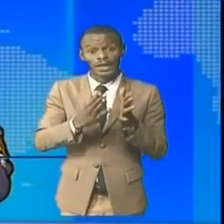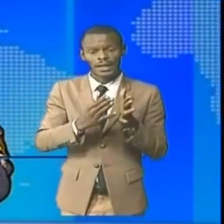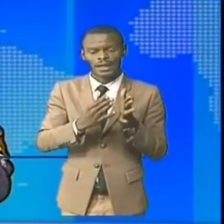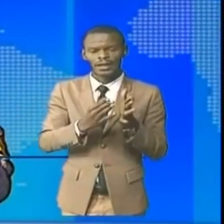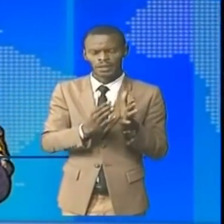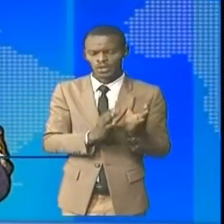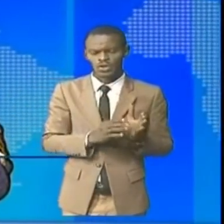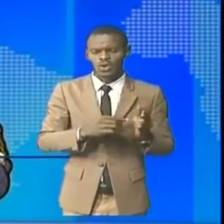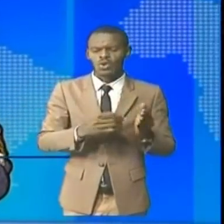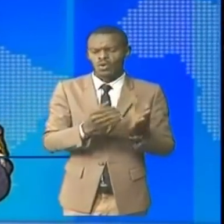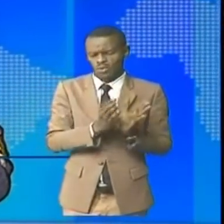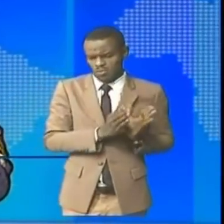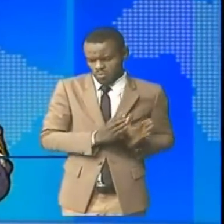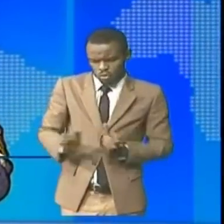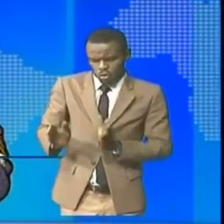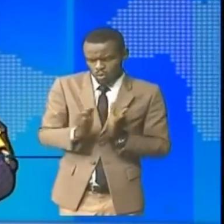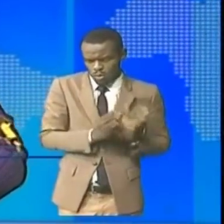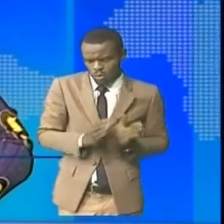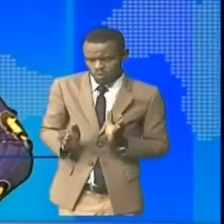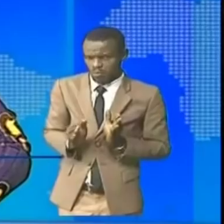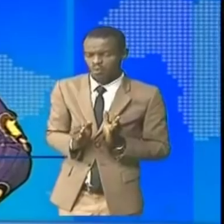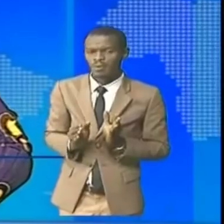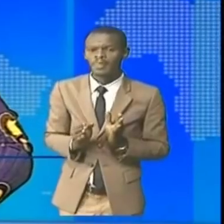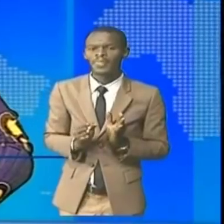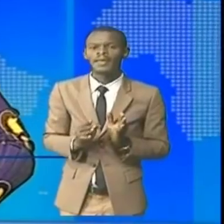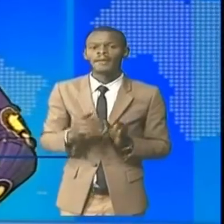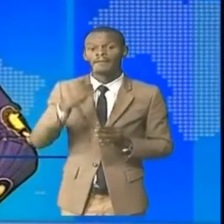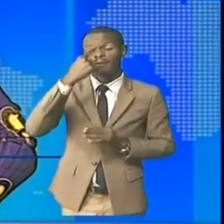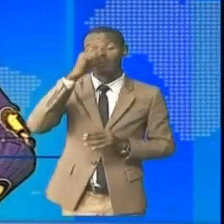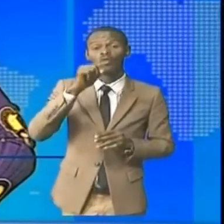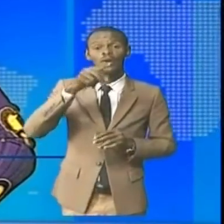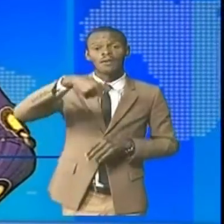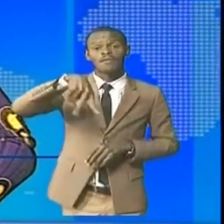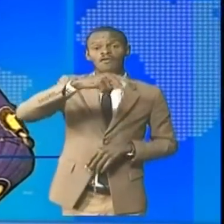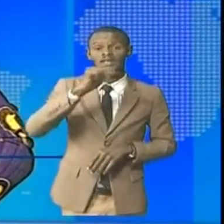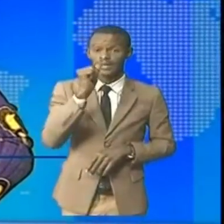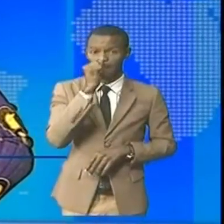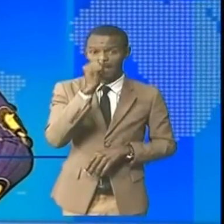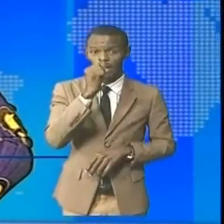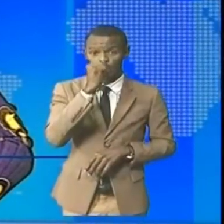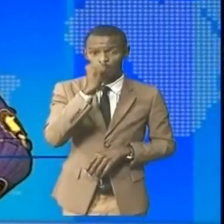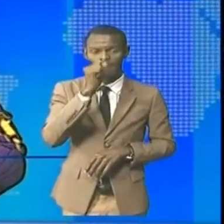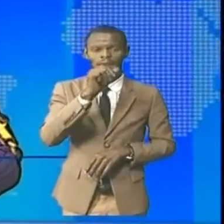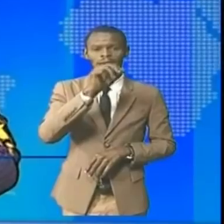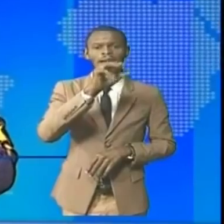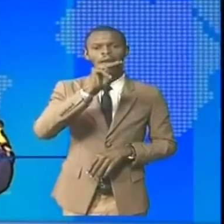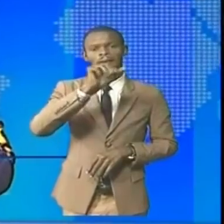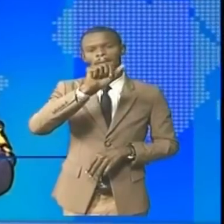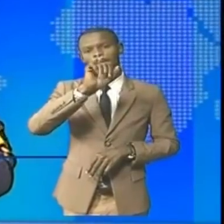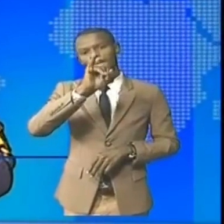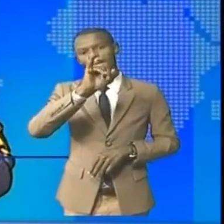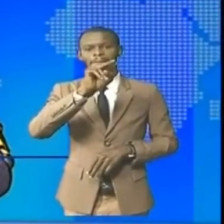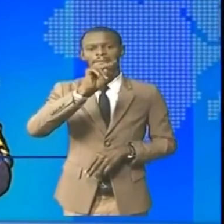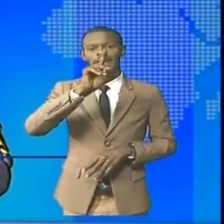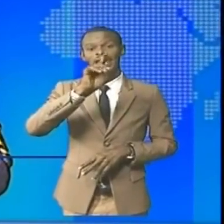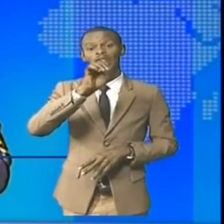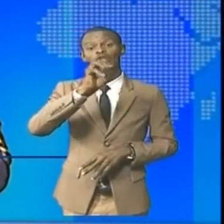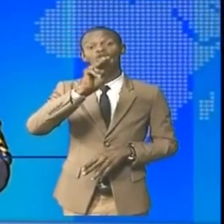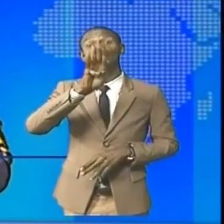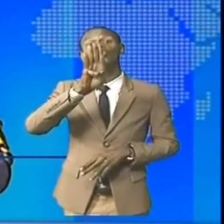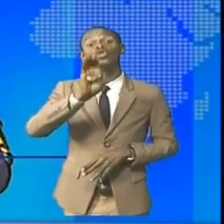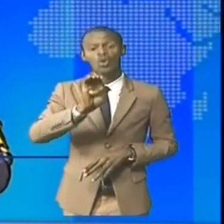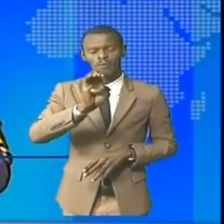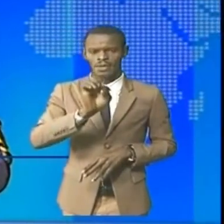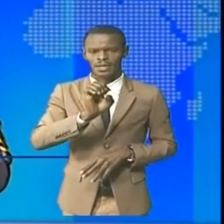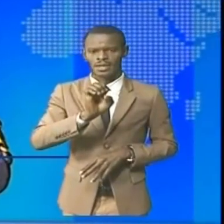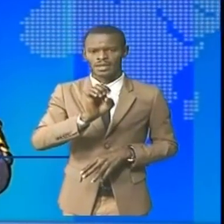de Maïndombé. Parmi les candidats qui se sont déjà exprimés pour briguer ce poste, la population de Maïndombé fonde